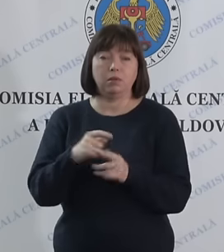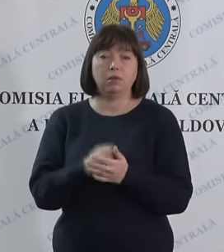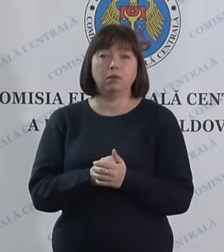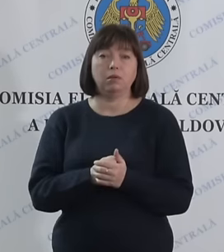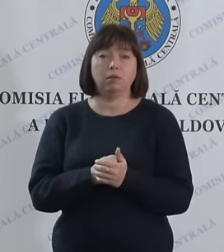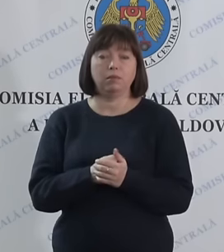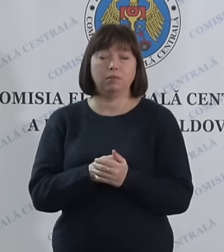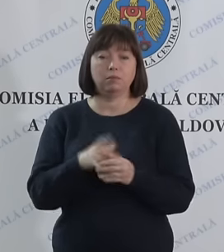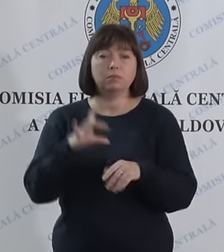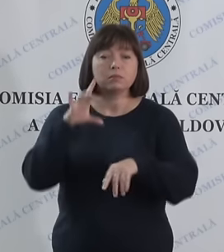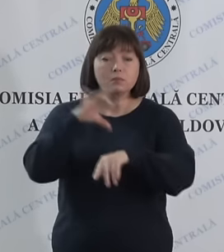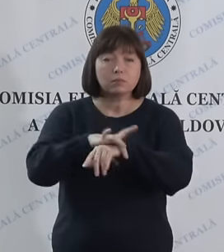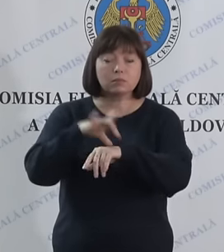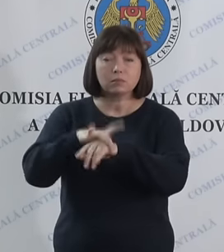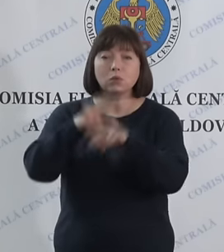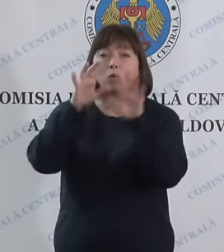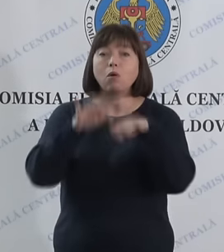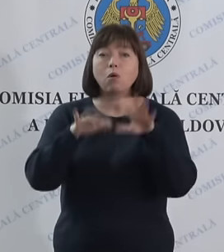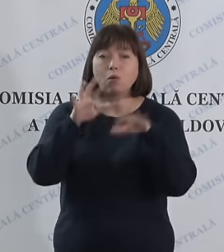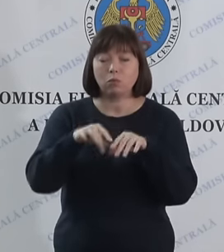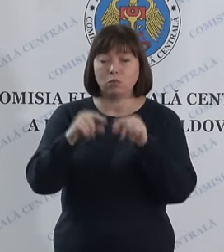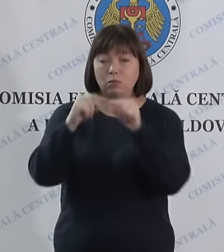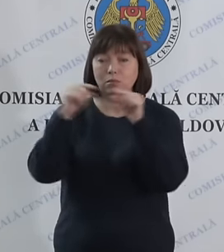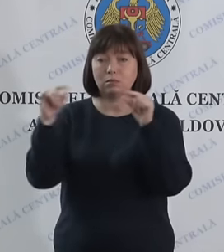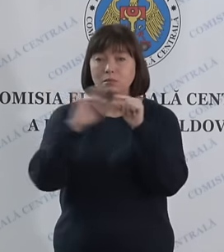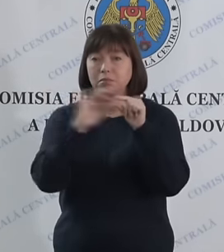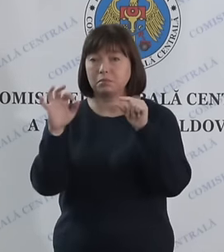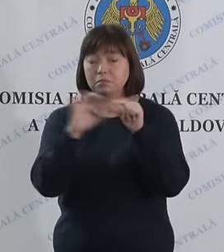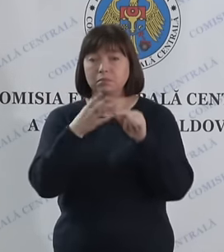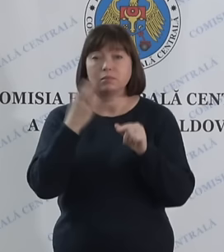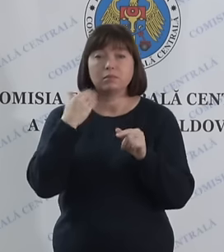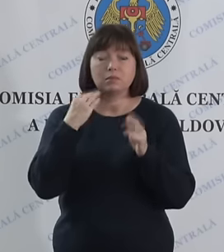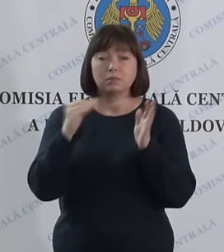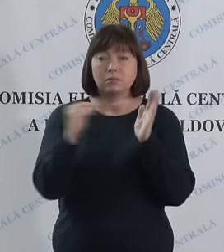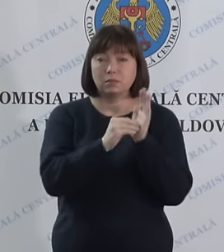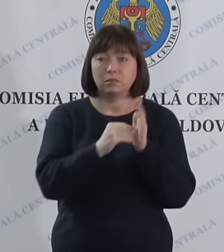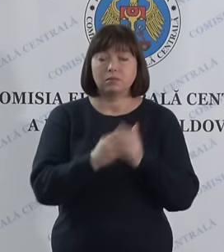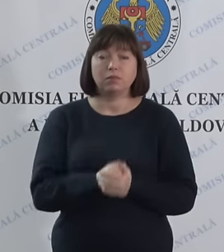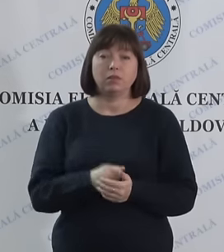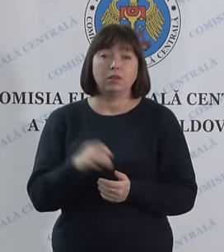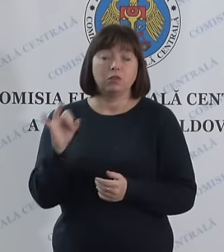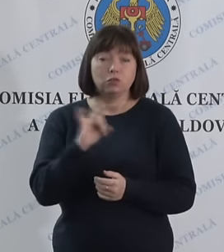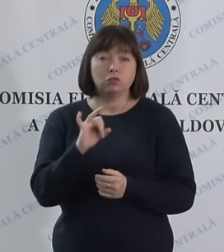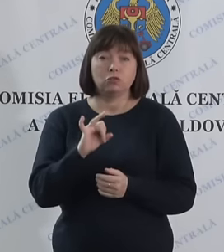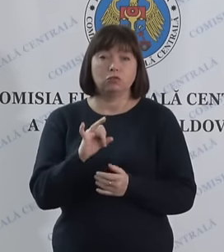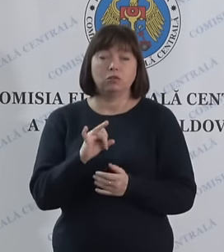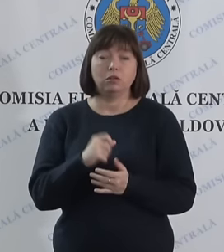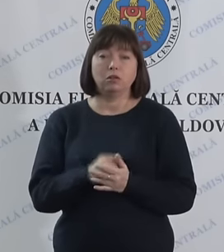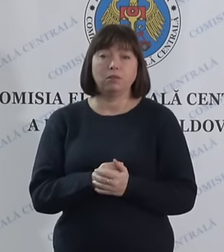intermediul computerilor, iar alegătorul confirmă